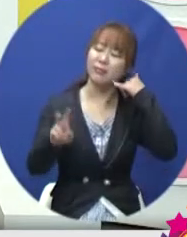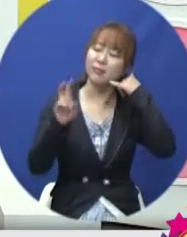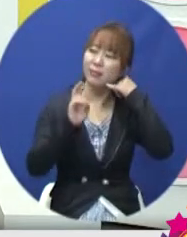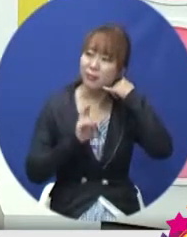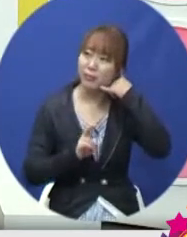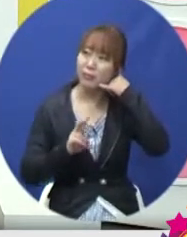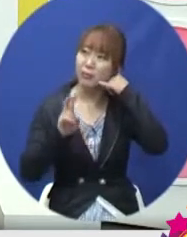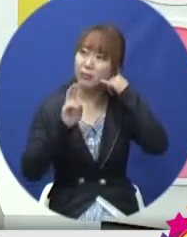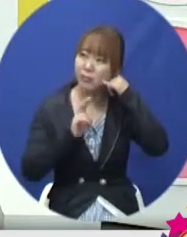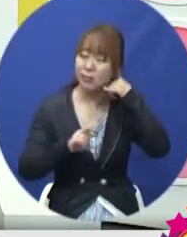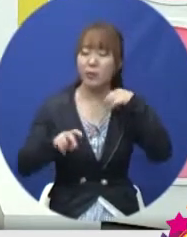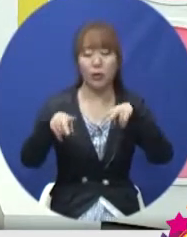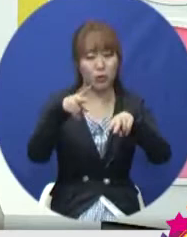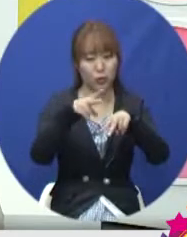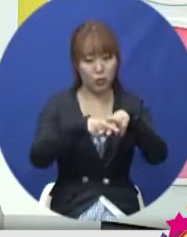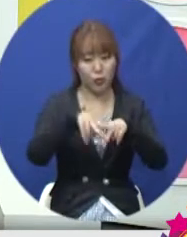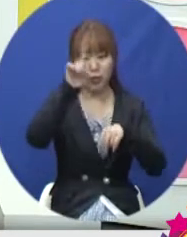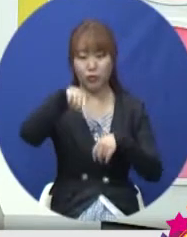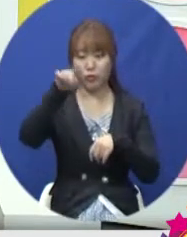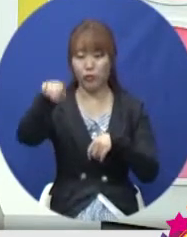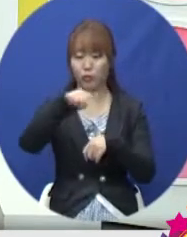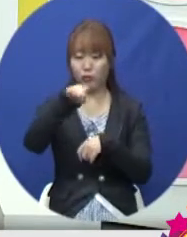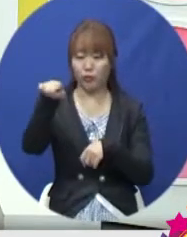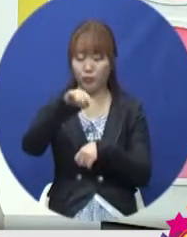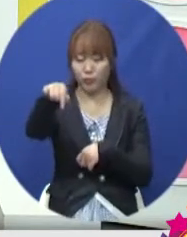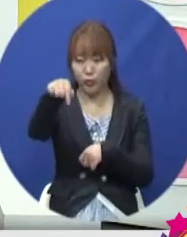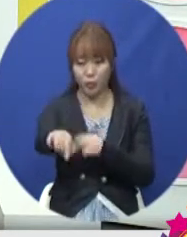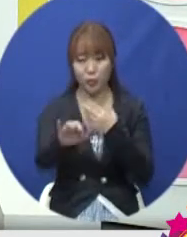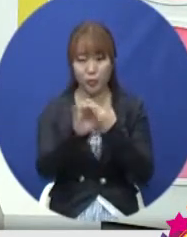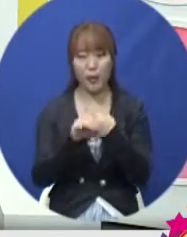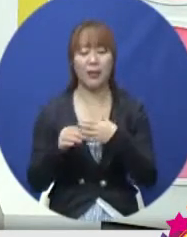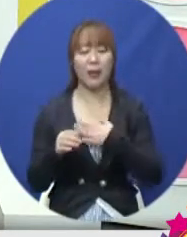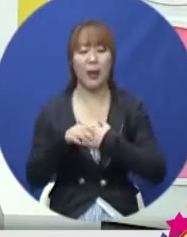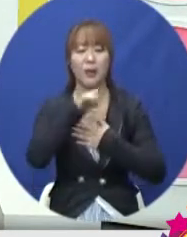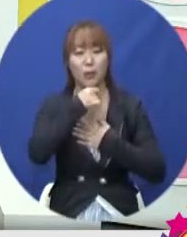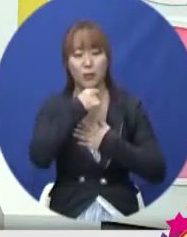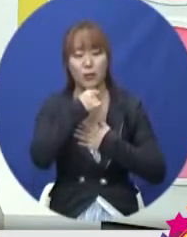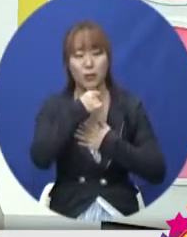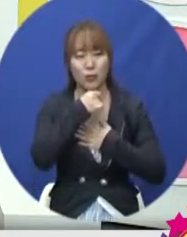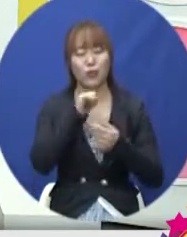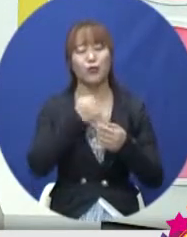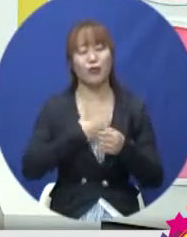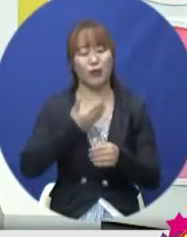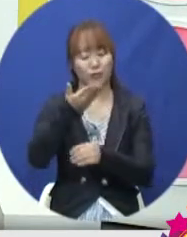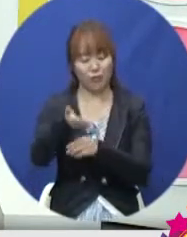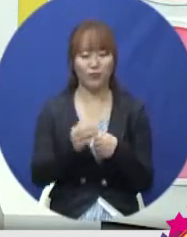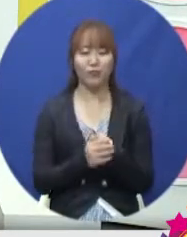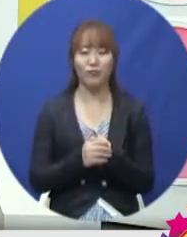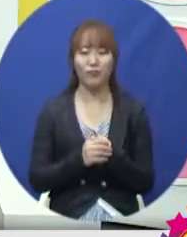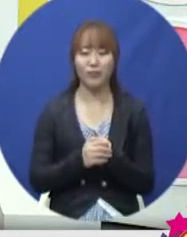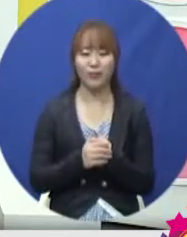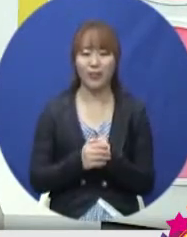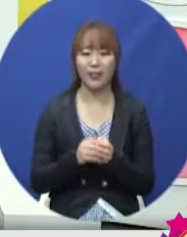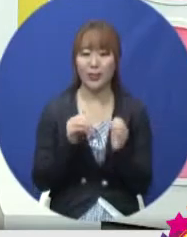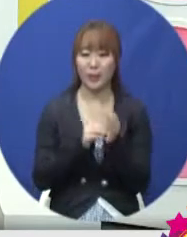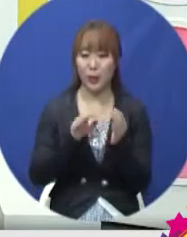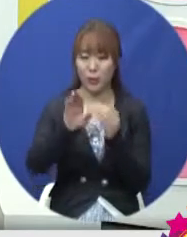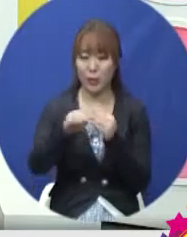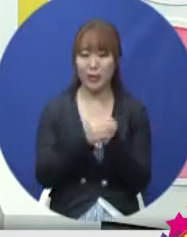부르시고 우물정자를 누르시면은요 본인의 점수가 짜자잔 나옵니다. 네, 그러고